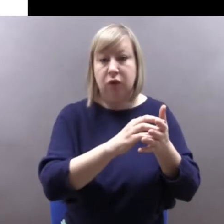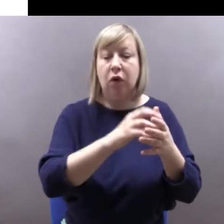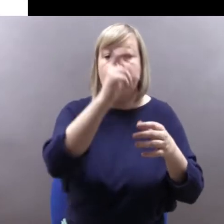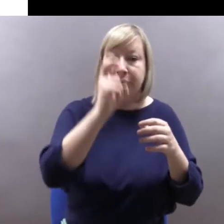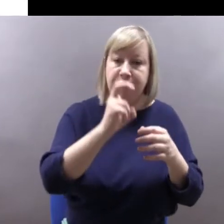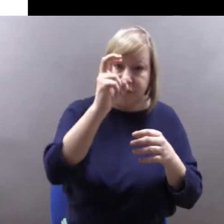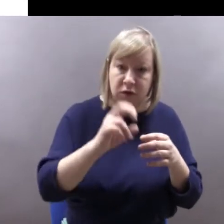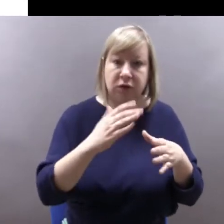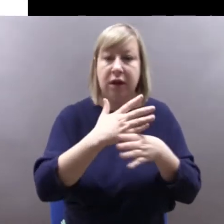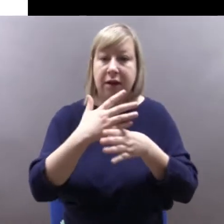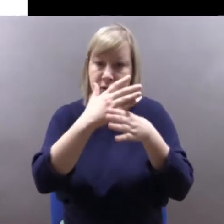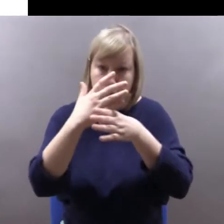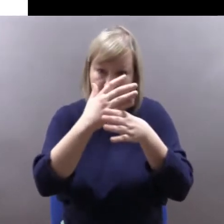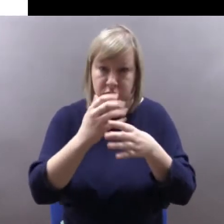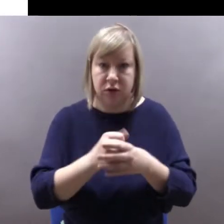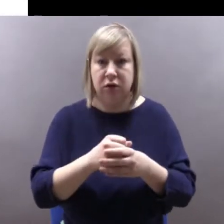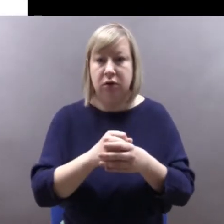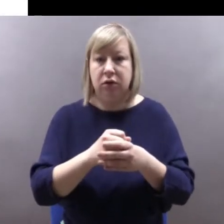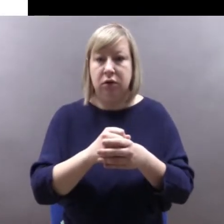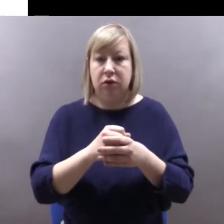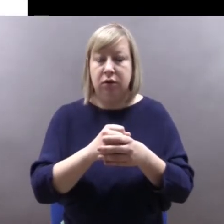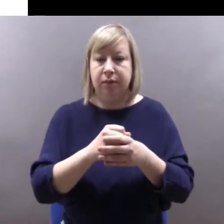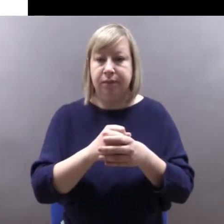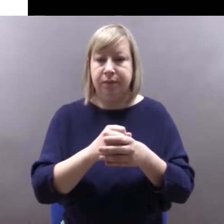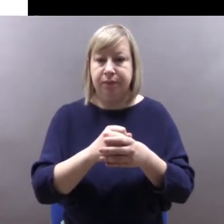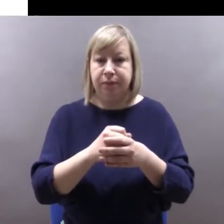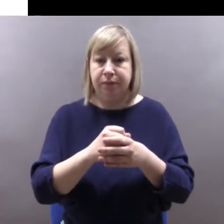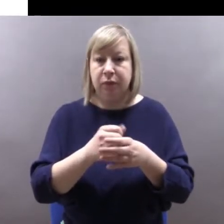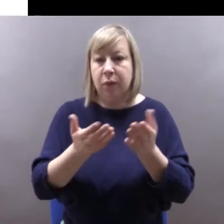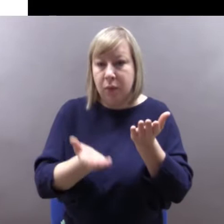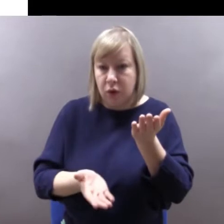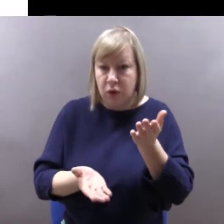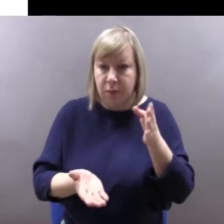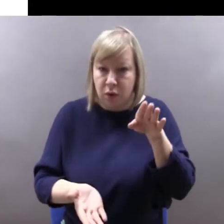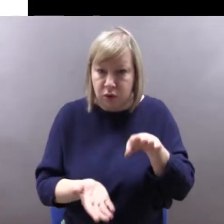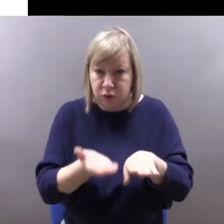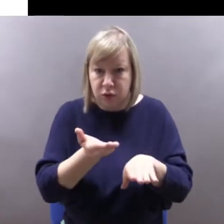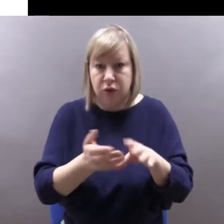próg, rampa bądź szyny składane. To są wszystko rozwiązania, które